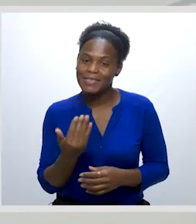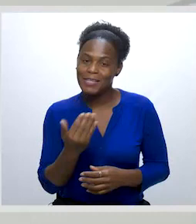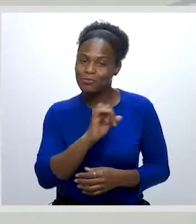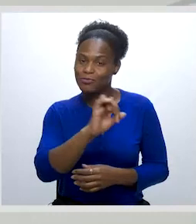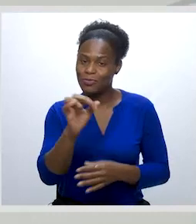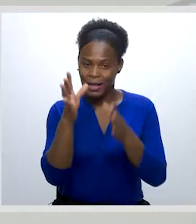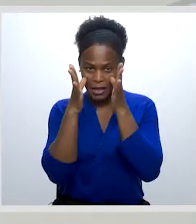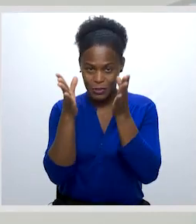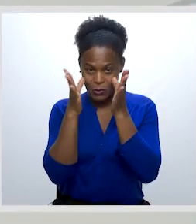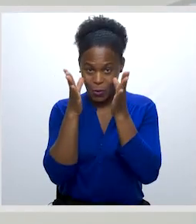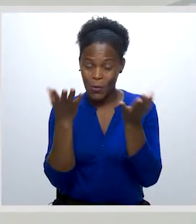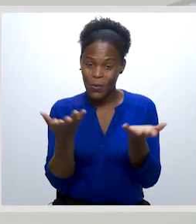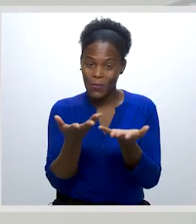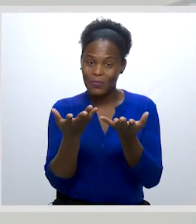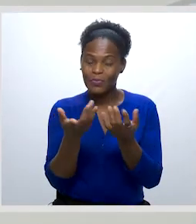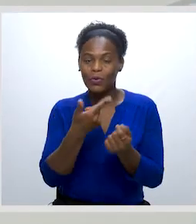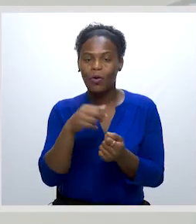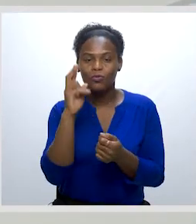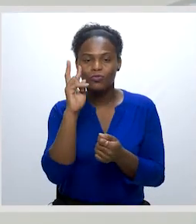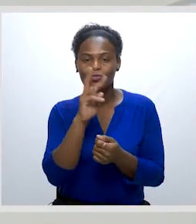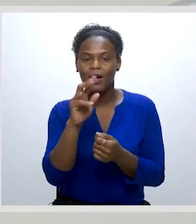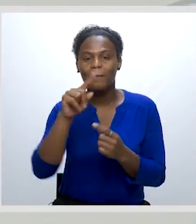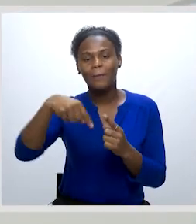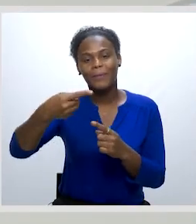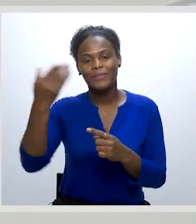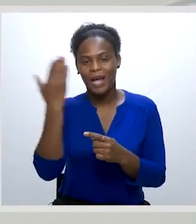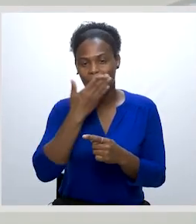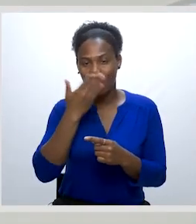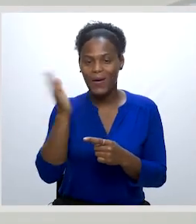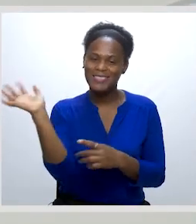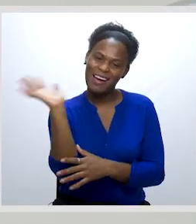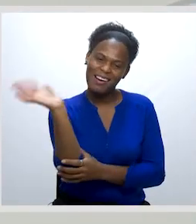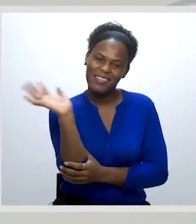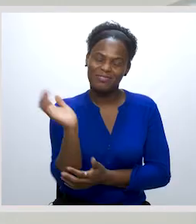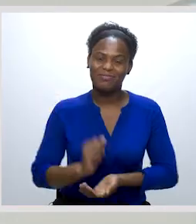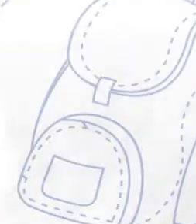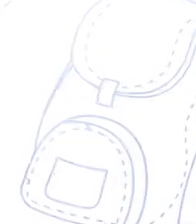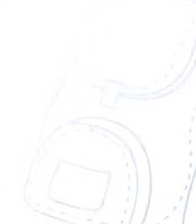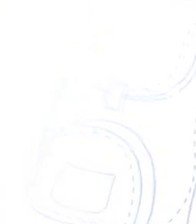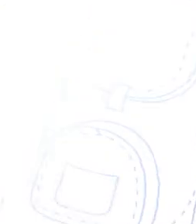votre attention et on se voit au prochain cours. Au revoir.